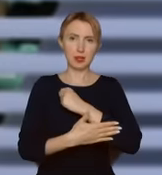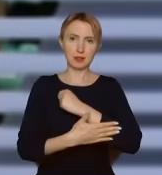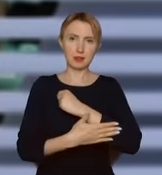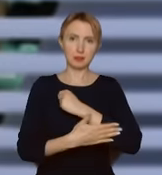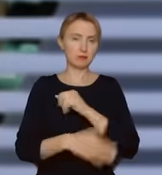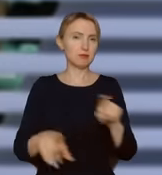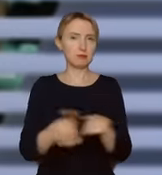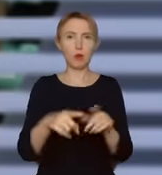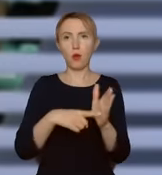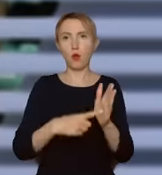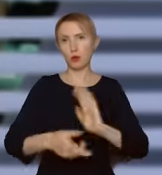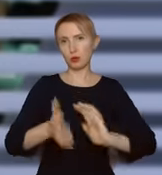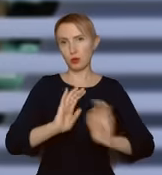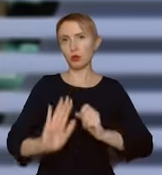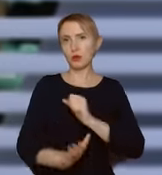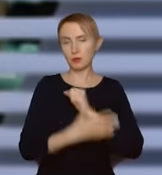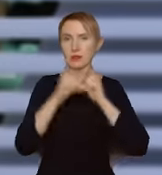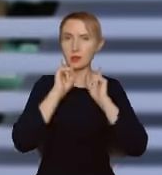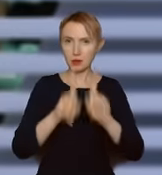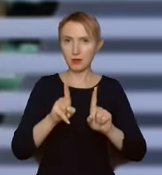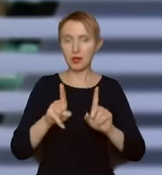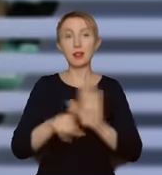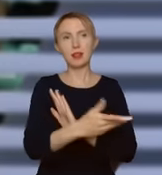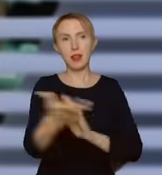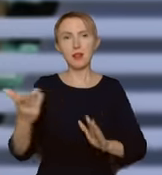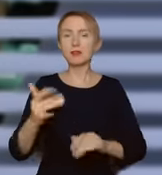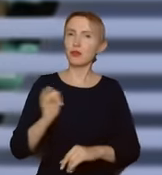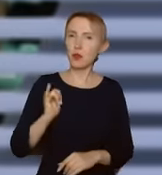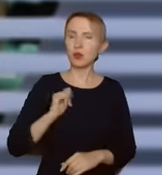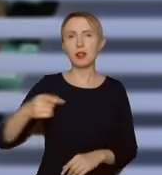w ten sposób, bo to jest wsparcie, naprawdę. Dla państwa pewna wygoda, a